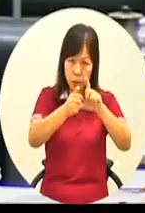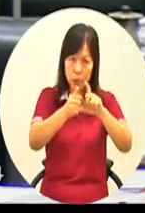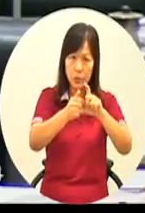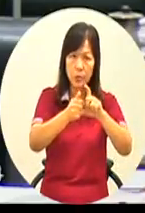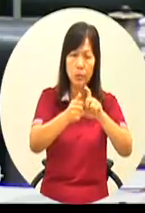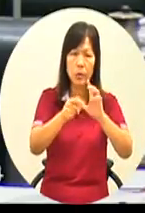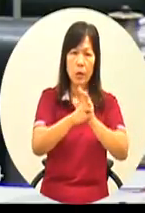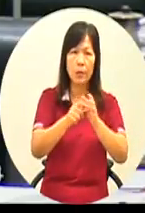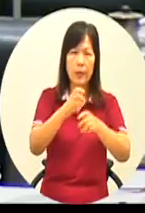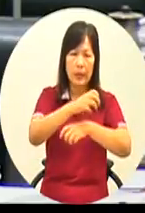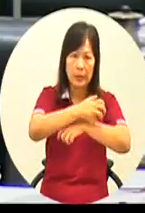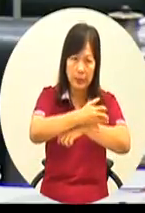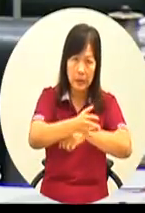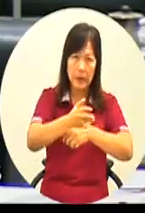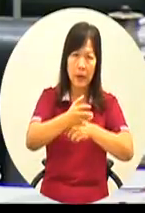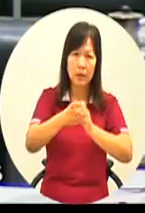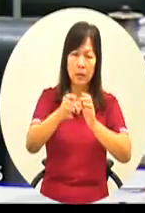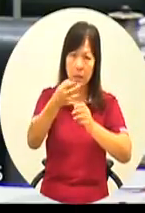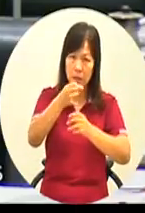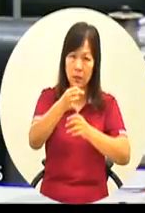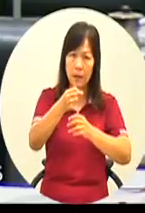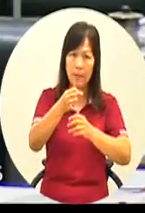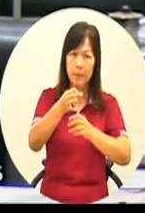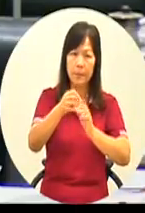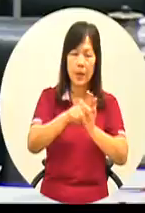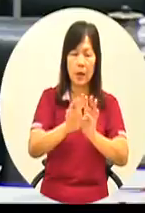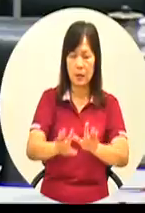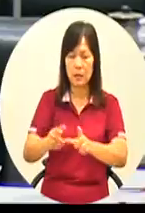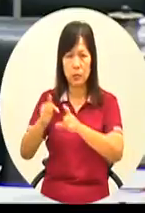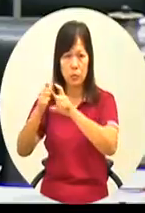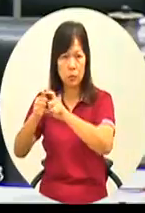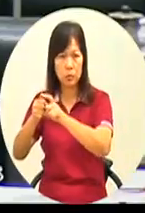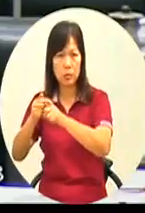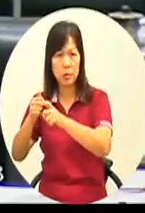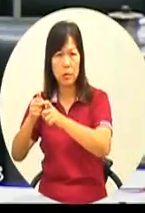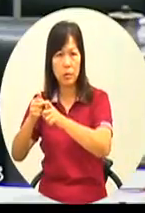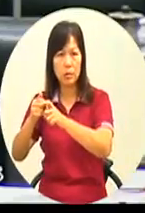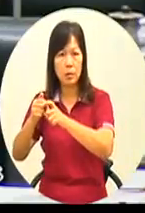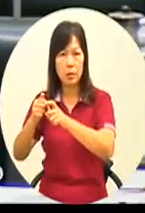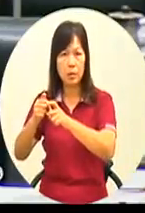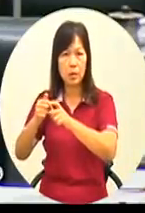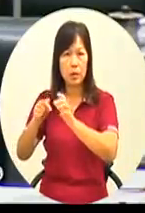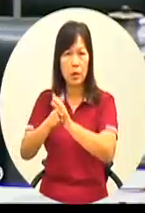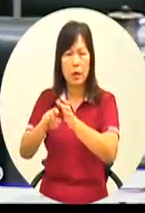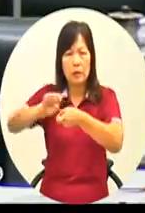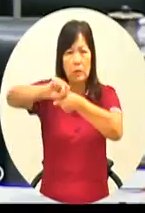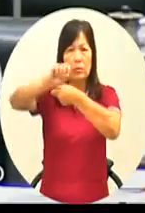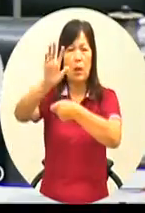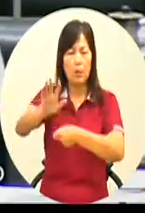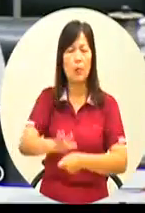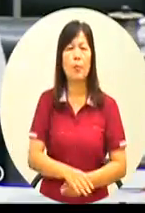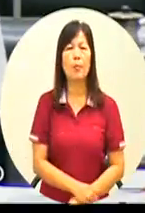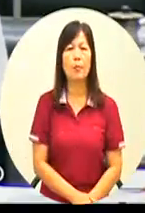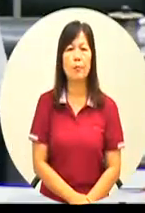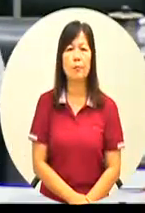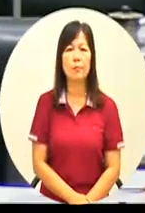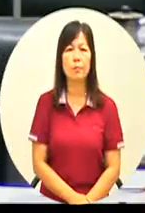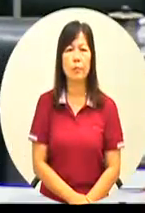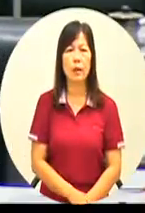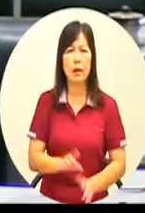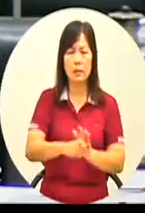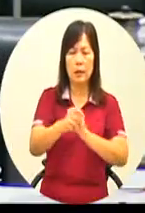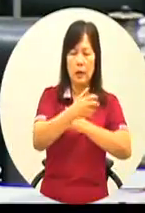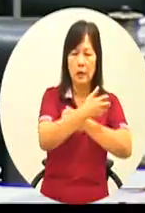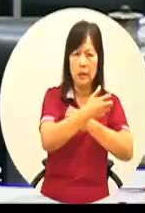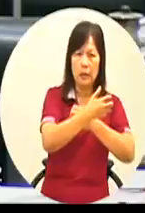和乡镇的预算比我们现在县市合并的区多太多了，也就是说县市合